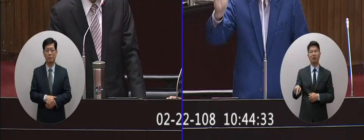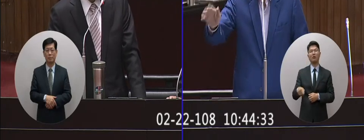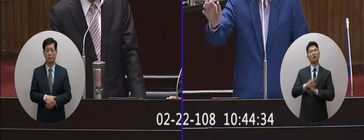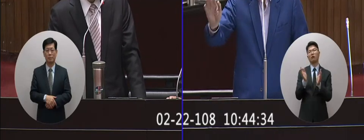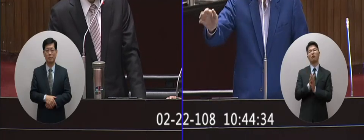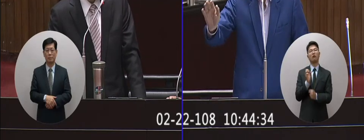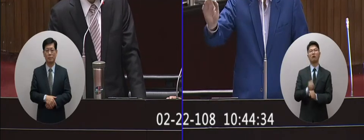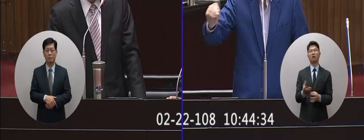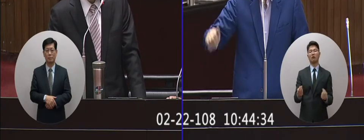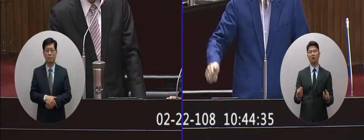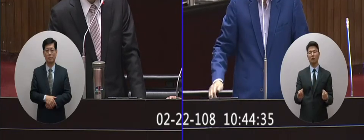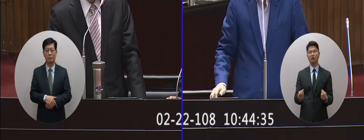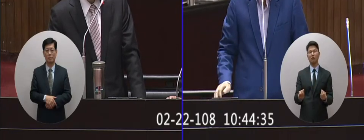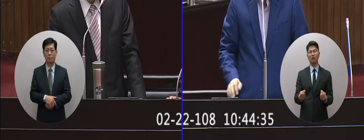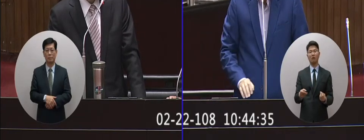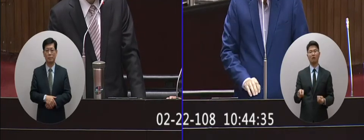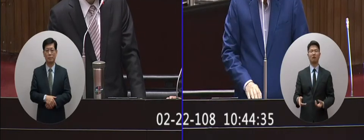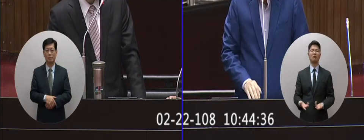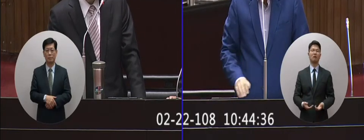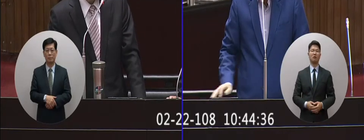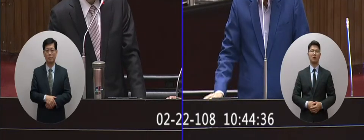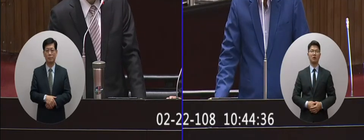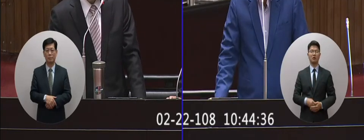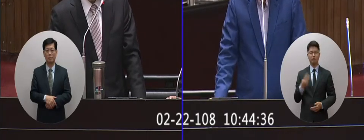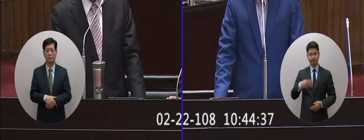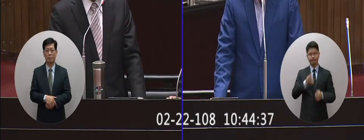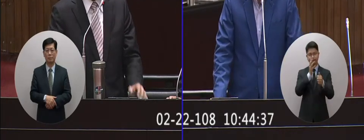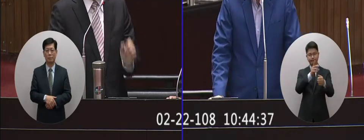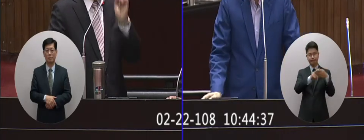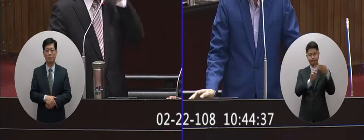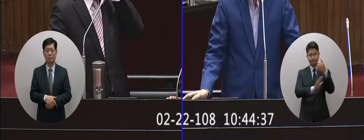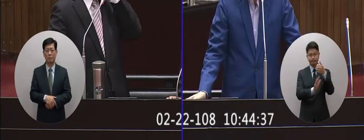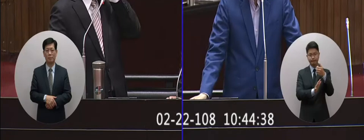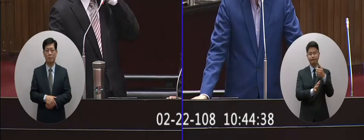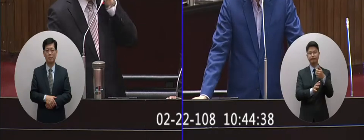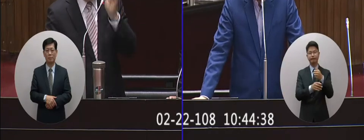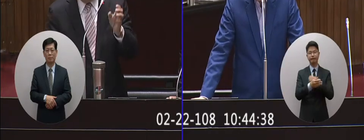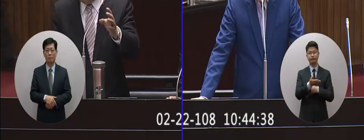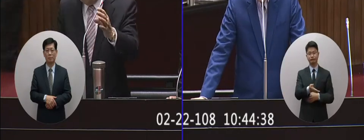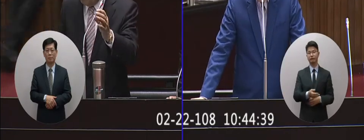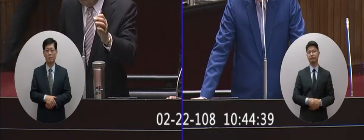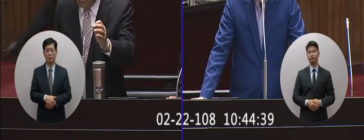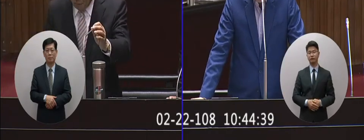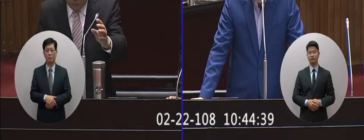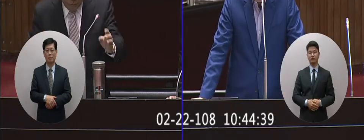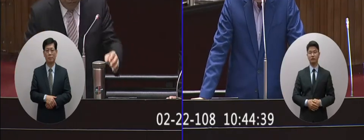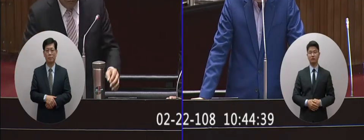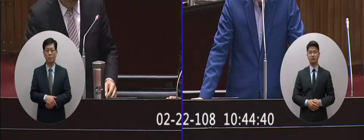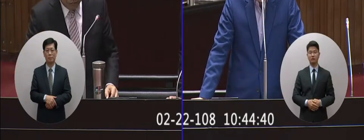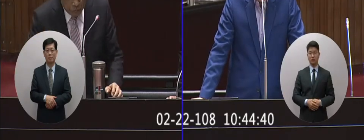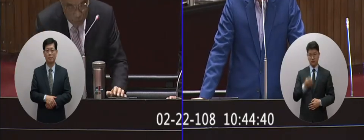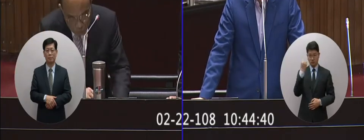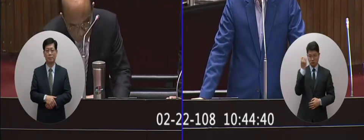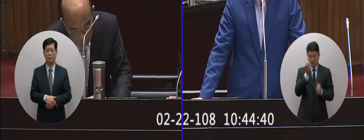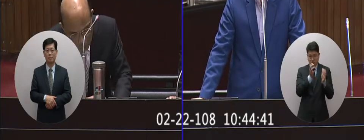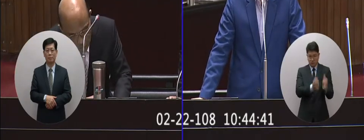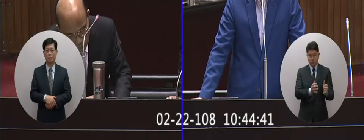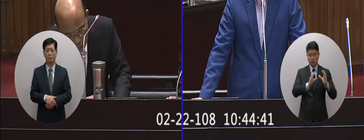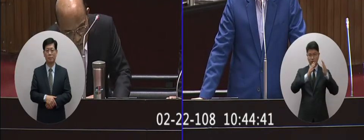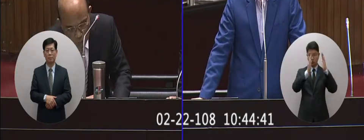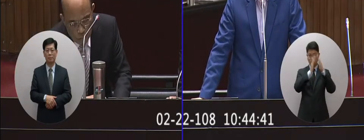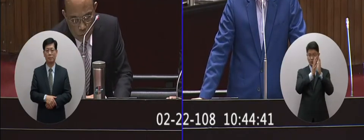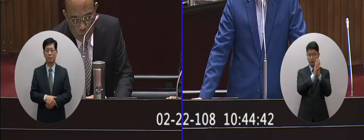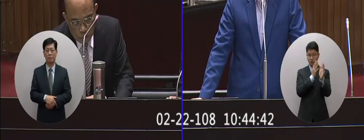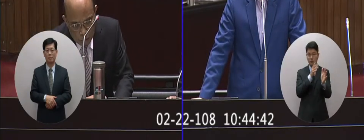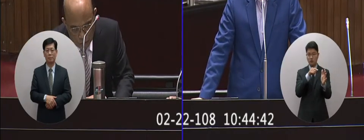做，因人设事。我想请教一下主委啊，你们这个要新成立的这个国家队